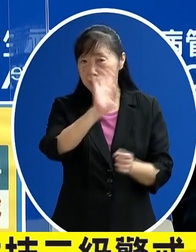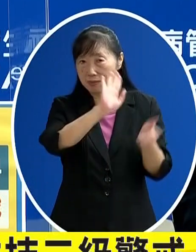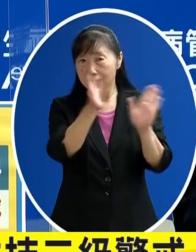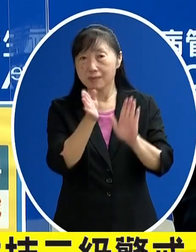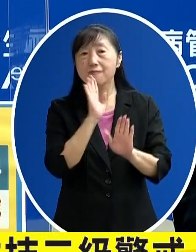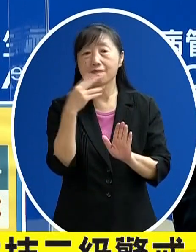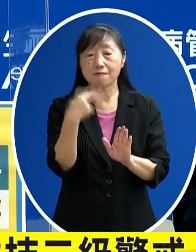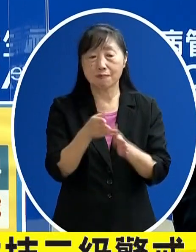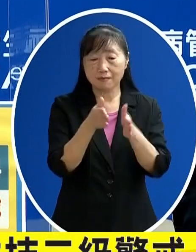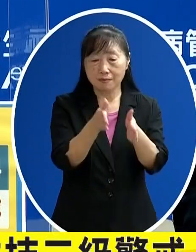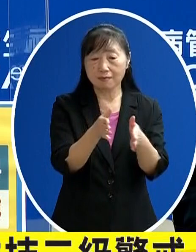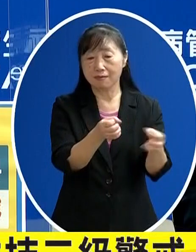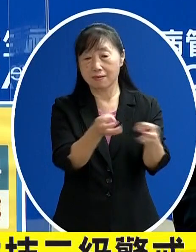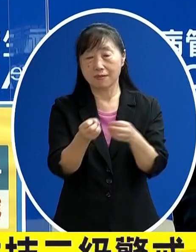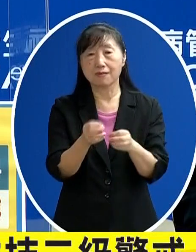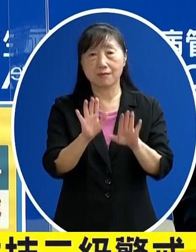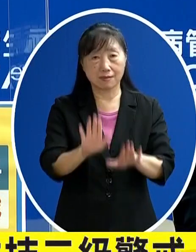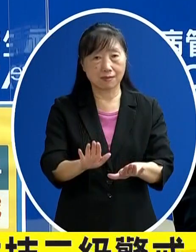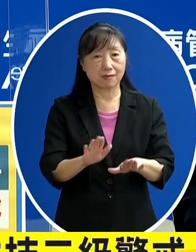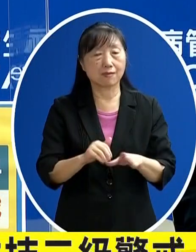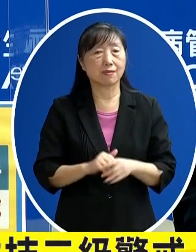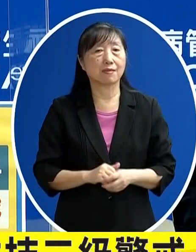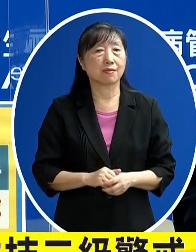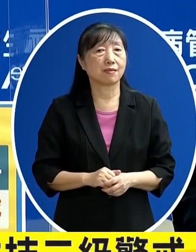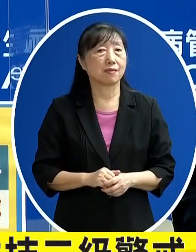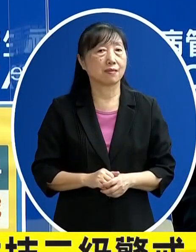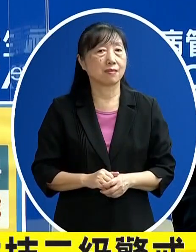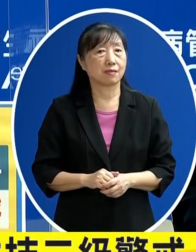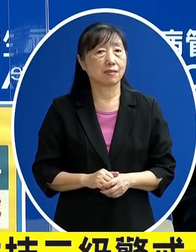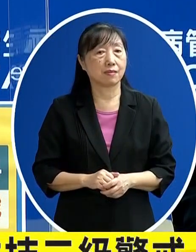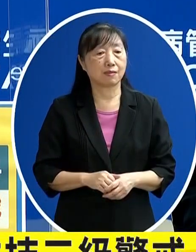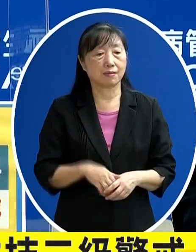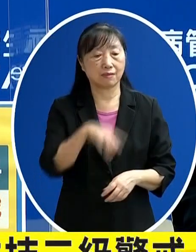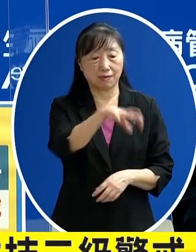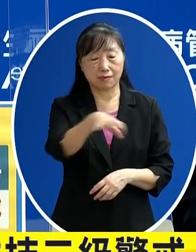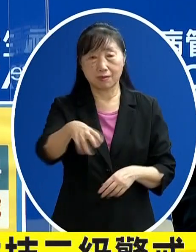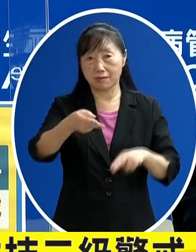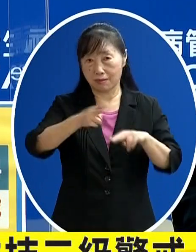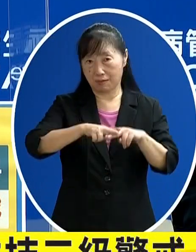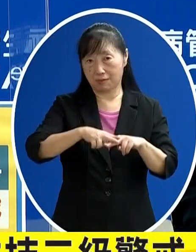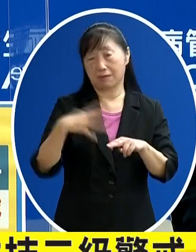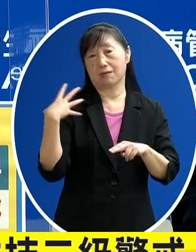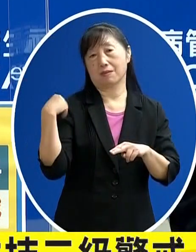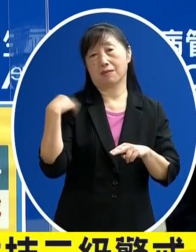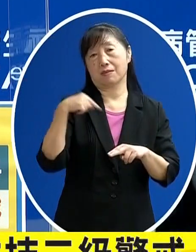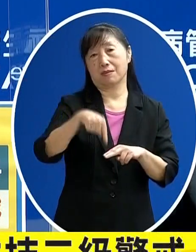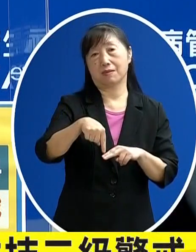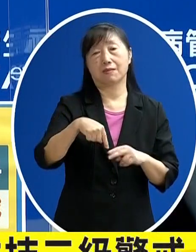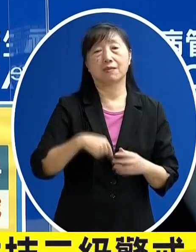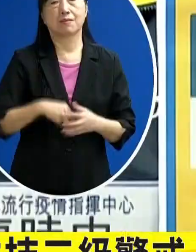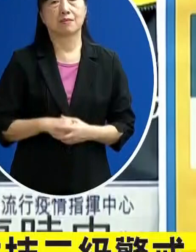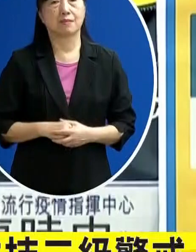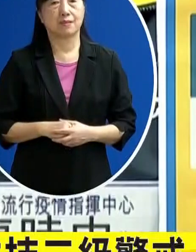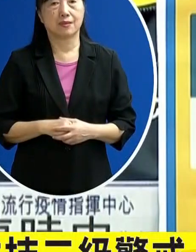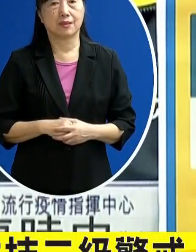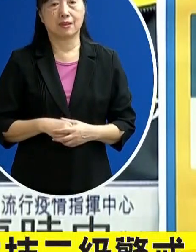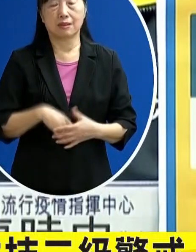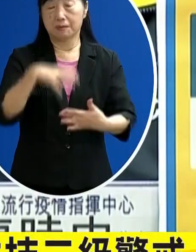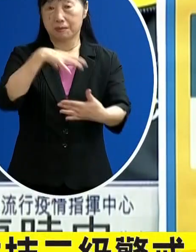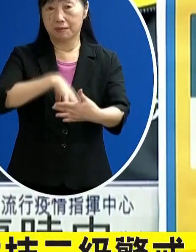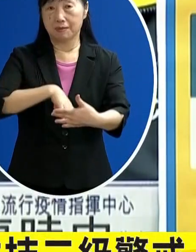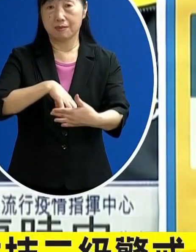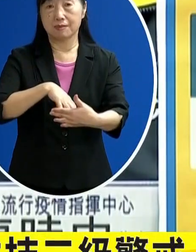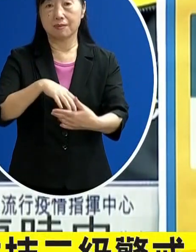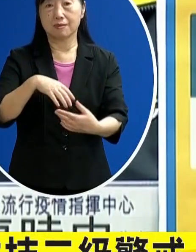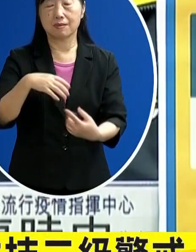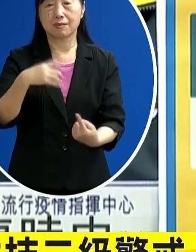再做一些讨论。那目前哈这些关闭的场所仍然是维持，然后这里面哈